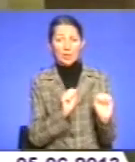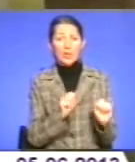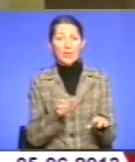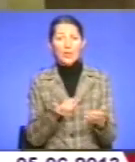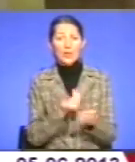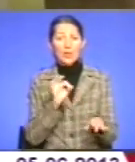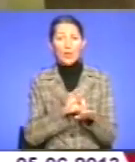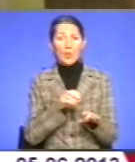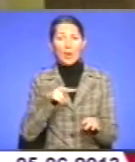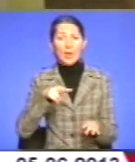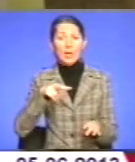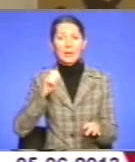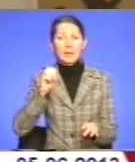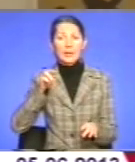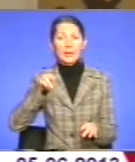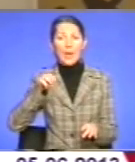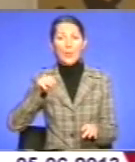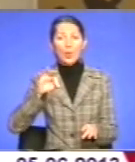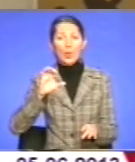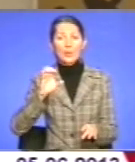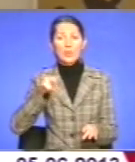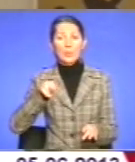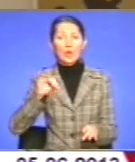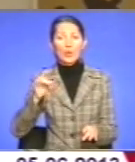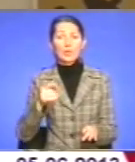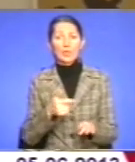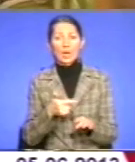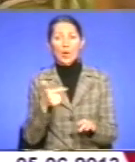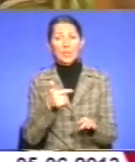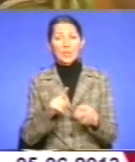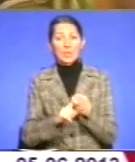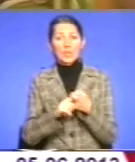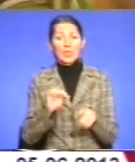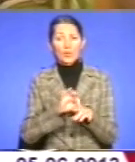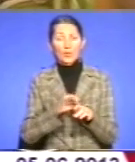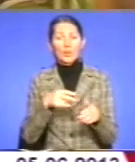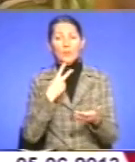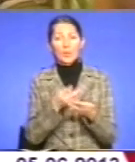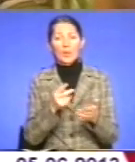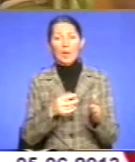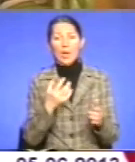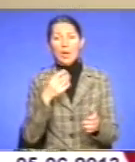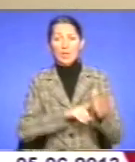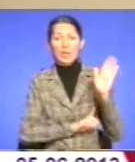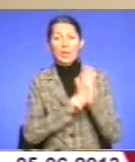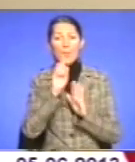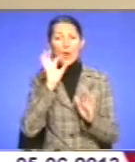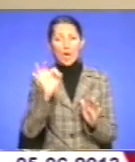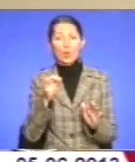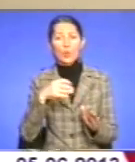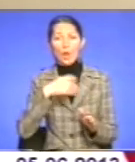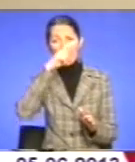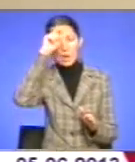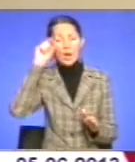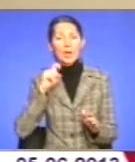Лептоспіроз – гостре інфекційне захворювання, що проявляється загальною інтоксикацією, гарячкою, ураженням нирок, печінки, серцево-судинної